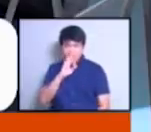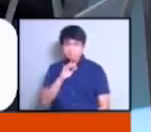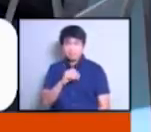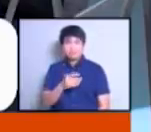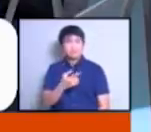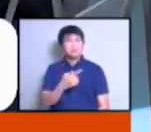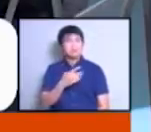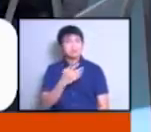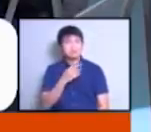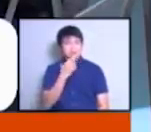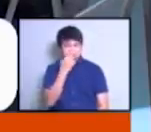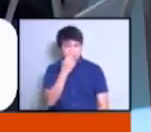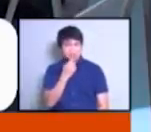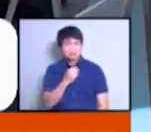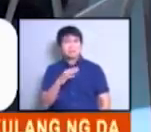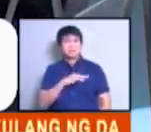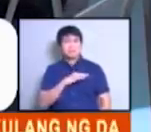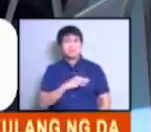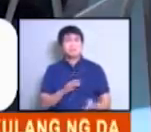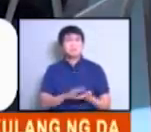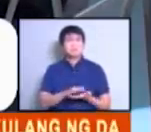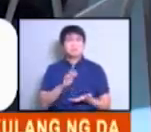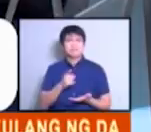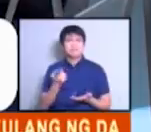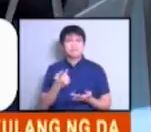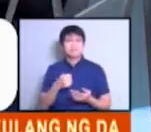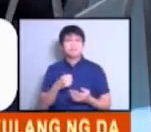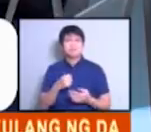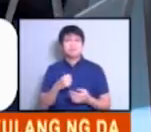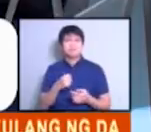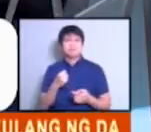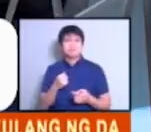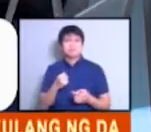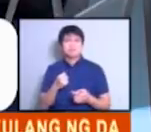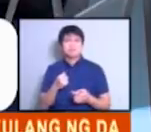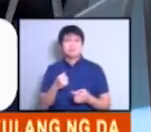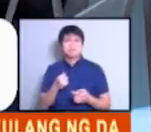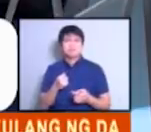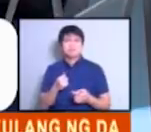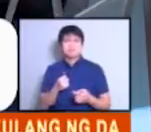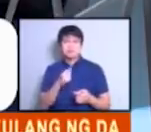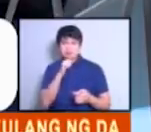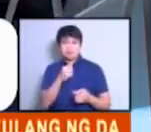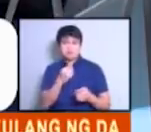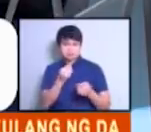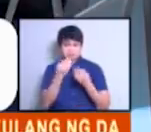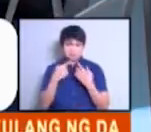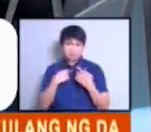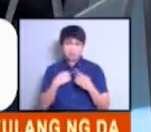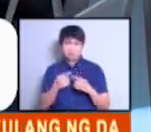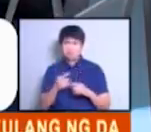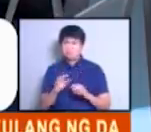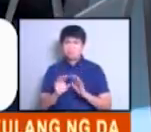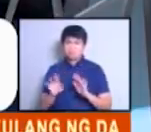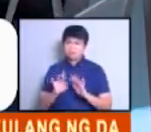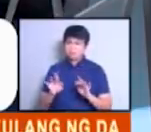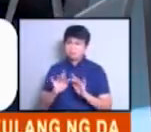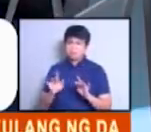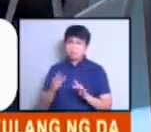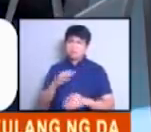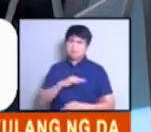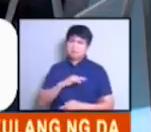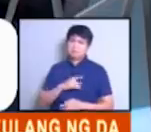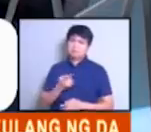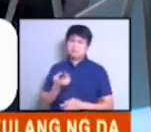akin. Oh. Sabi niya, walang kita dyan. Kasi kinasuhan nga daw siya ng Amerika, mahigpit daw, hindi nirelease ang clearance. Teka muna, paano siya kakasuhan